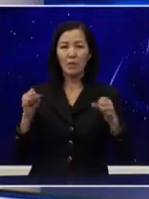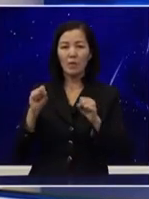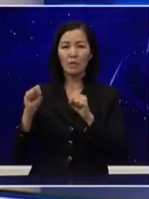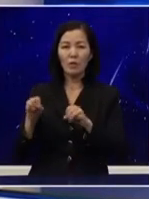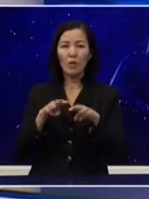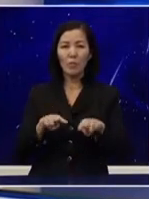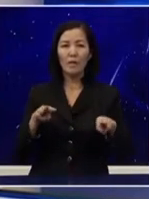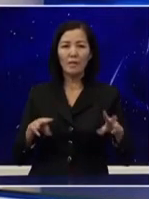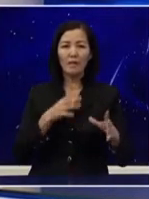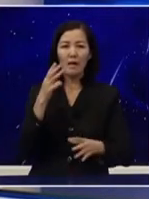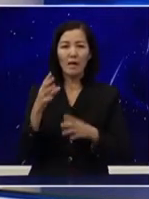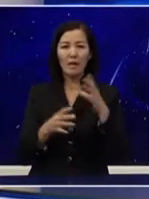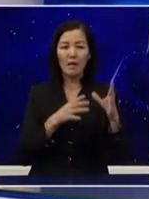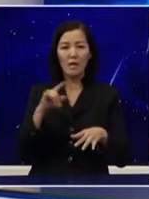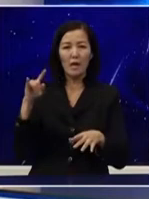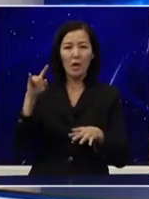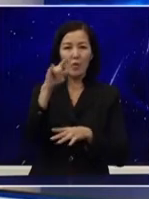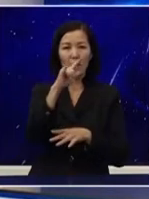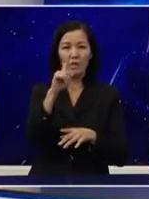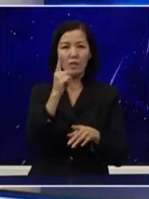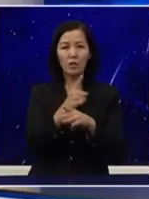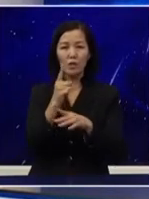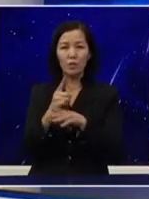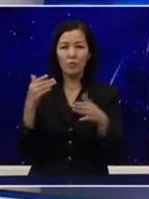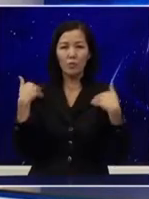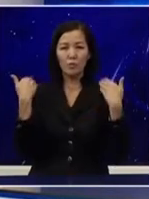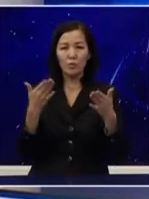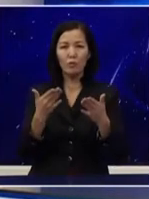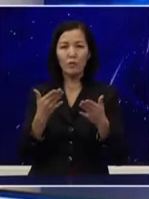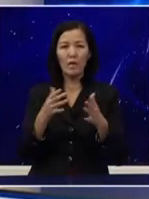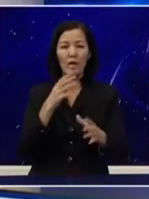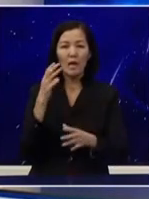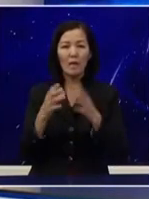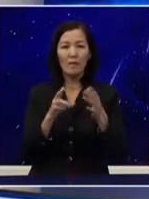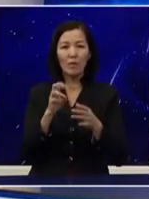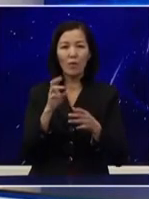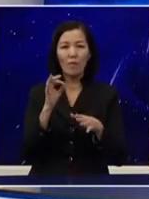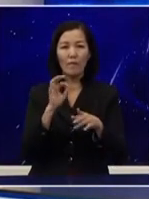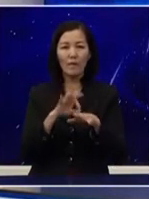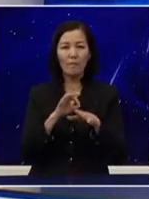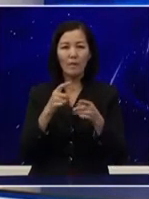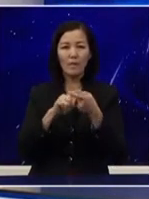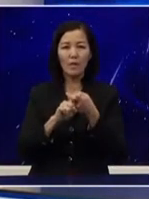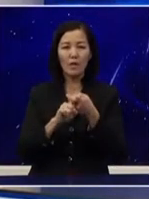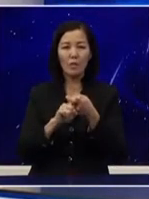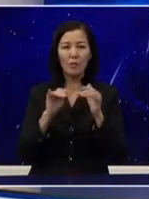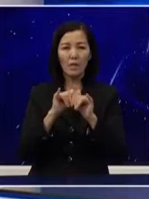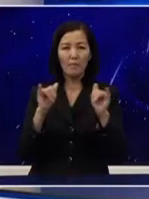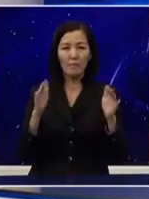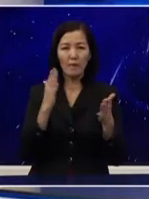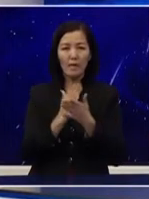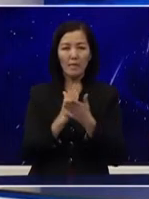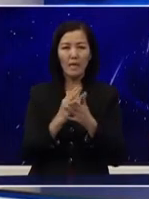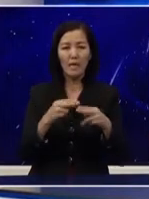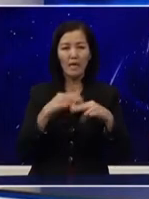Денсаулық сақтау министрі халықаралық әуе қатынастарын шектеуді ұсынды. Оған себеп әлемде COVID инфекциясының таралуы өршіп барады.